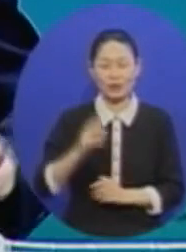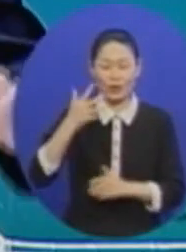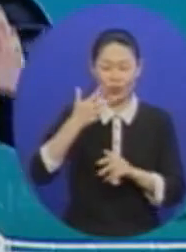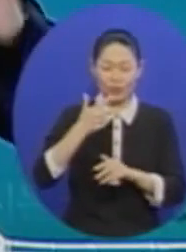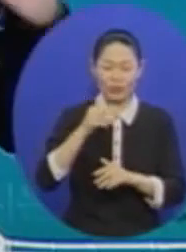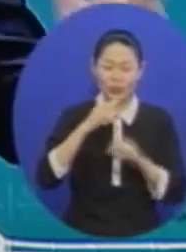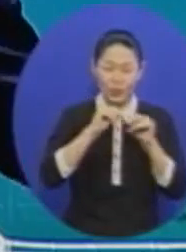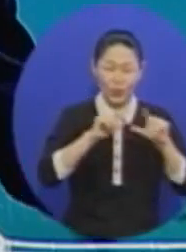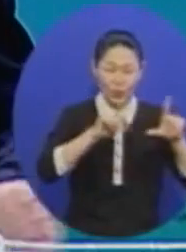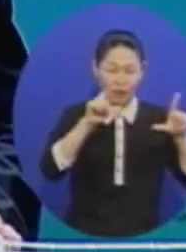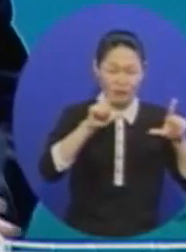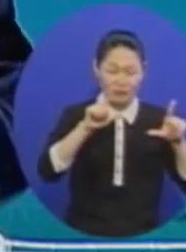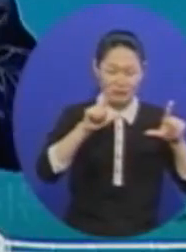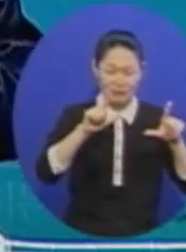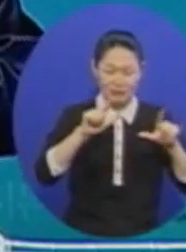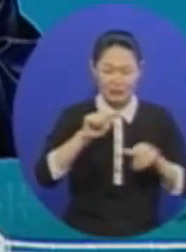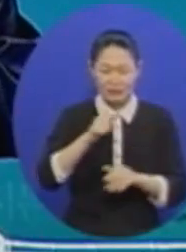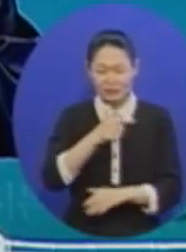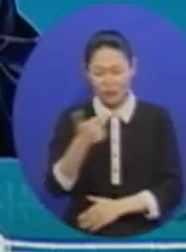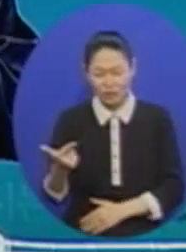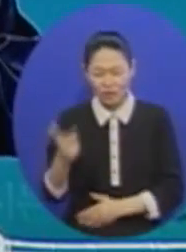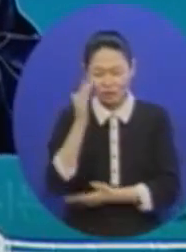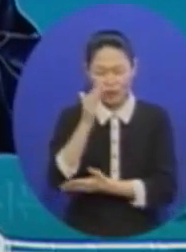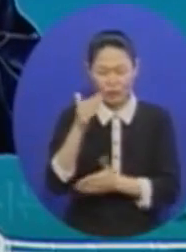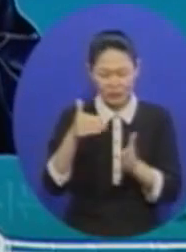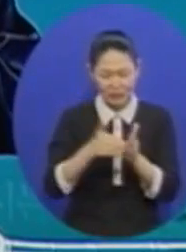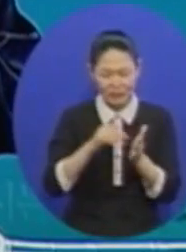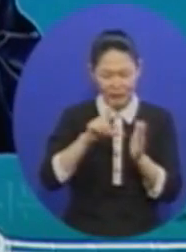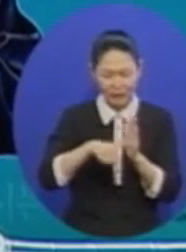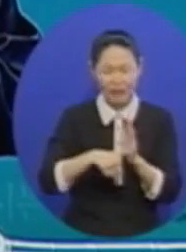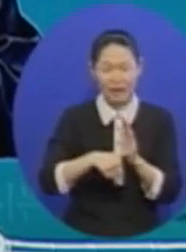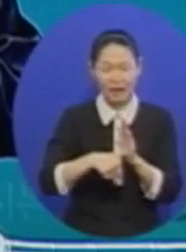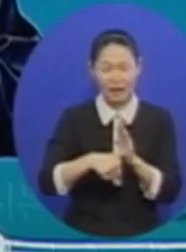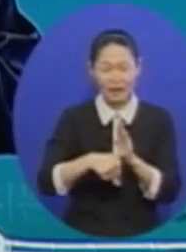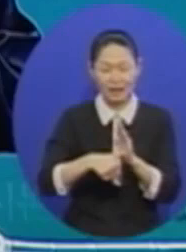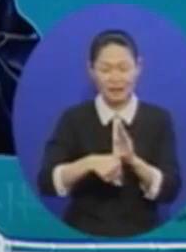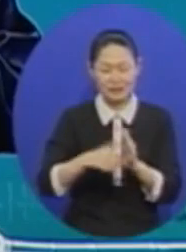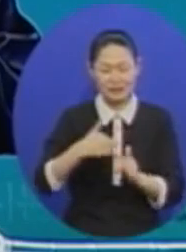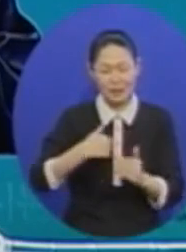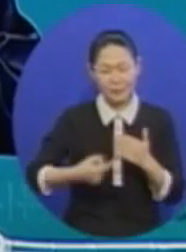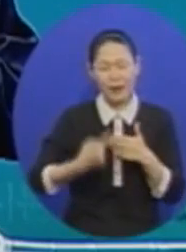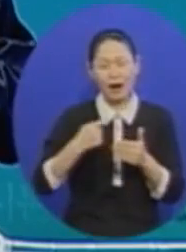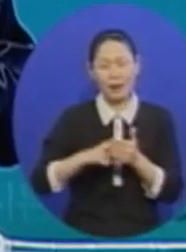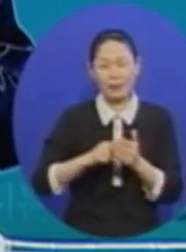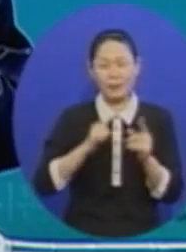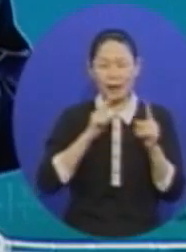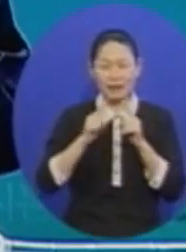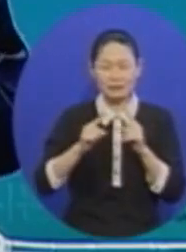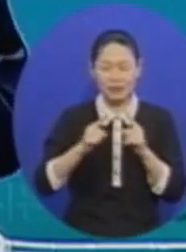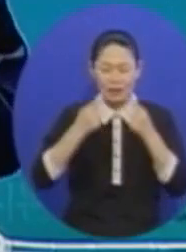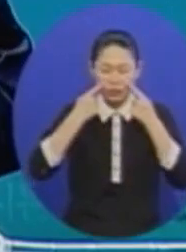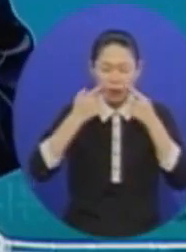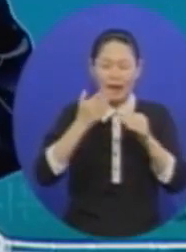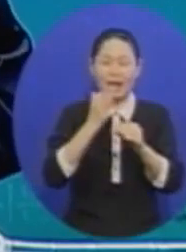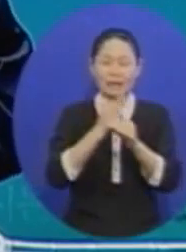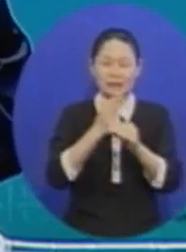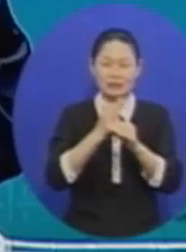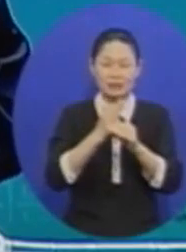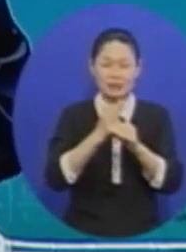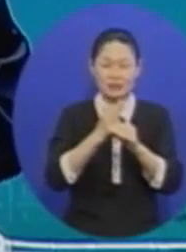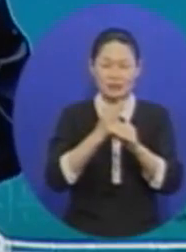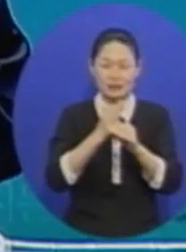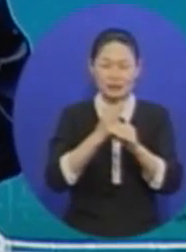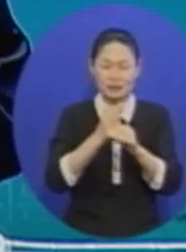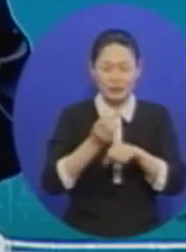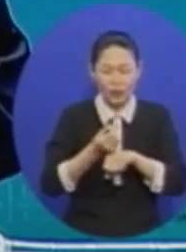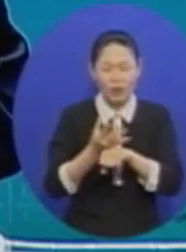저녁 설교 마무리할 때 까지도 제 마음에 말씀의 정확한 아 핵심을 잘 끼가 어렵게